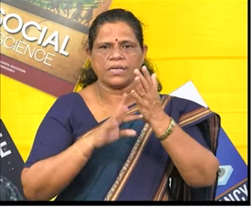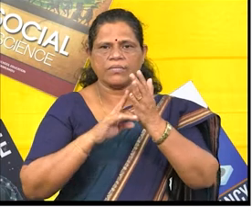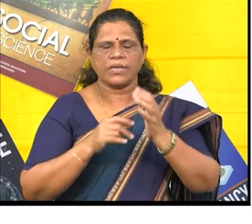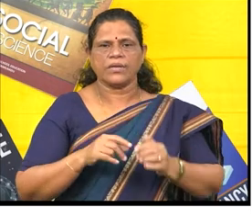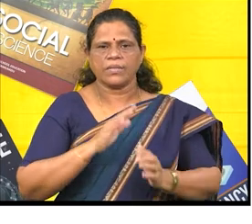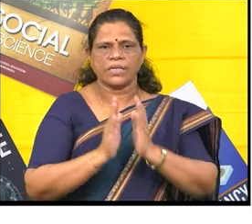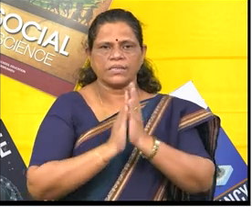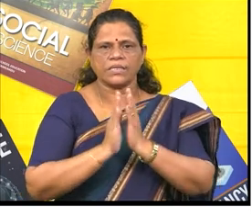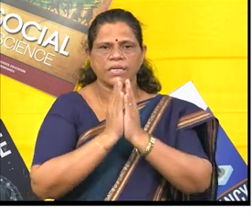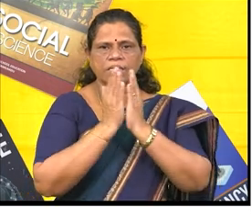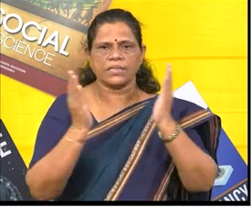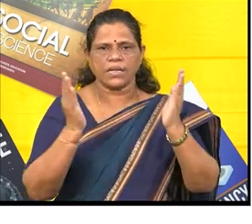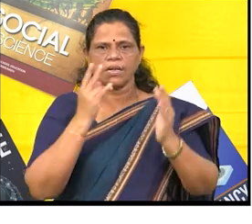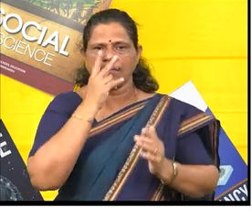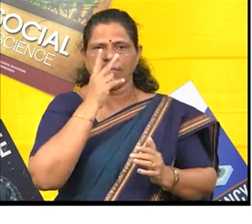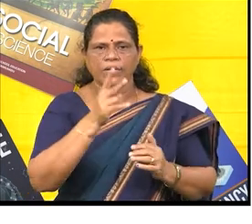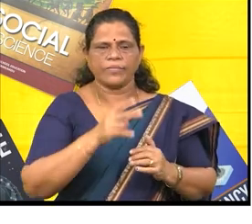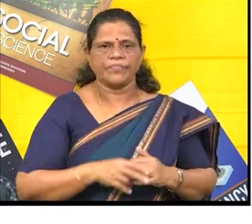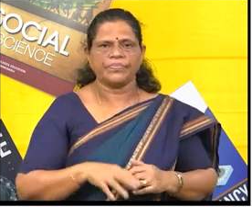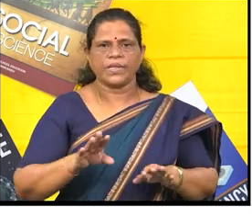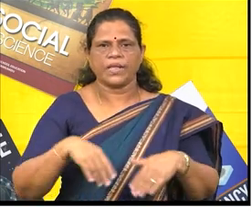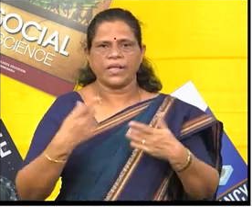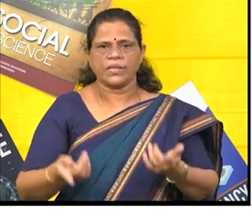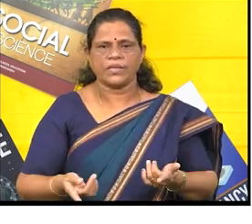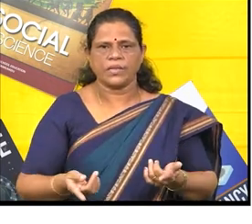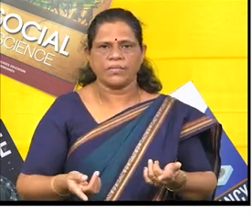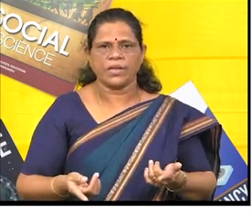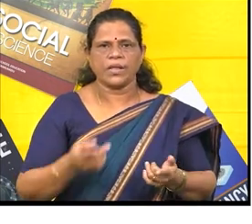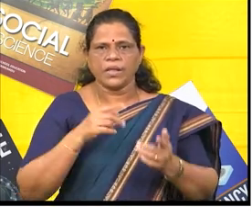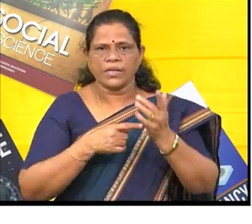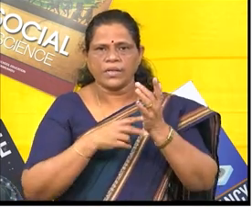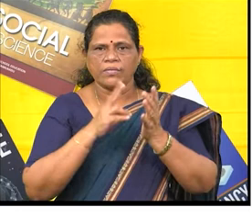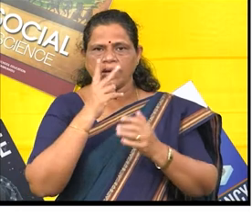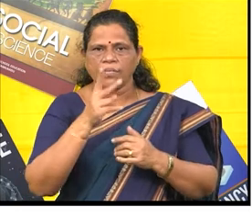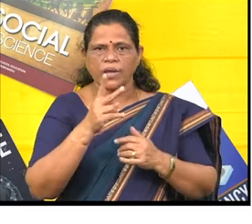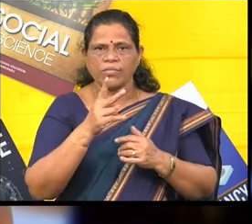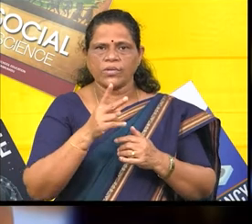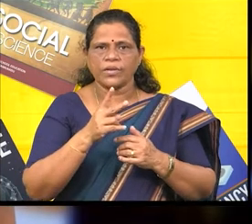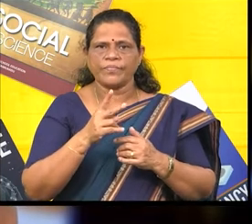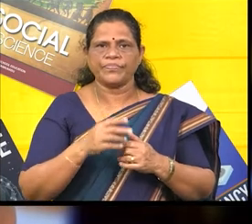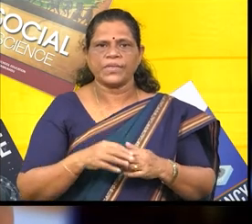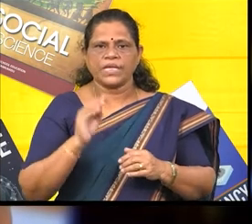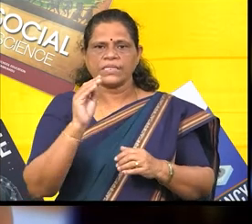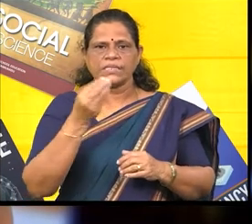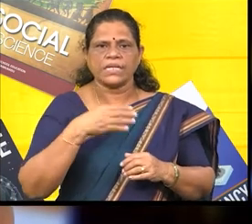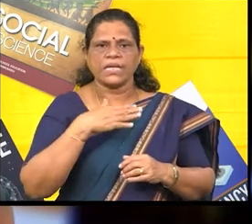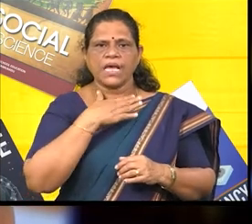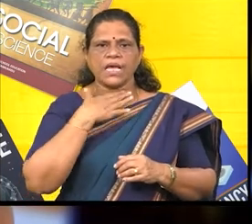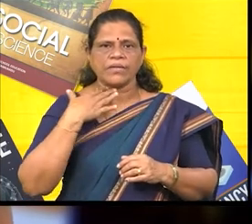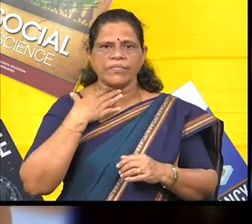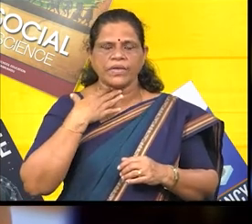தொலைக்காட்சிகளிலும் செய்தித்தாள்களிலும் நிறைய பார்க்கிறோம். அதில் நாம் தொலைக்காட்சியிலே பார்க்கும்போது கூட தெரியும், சில